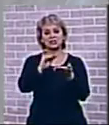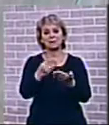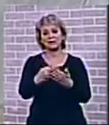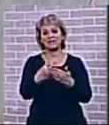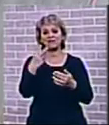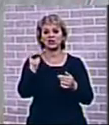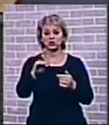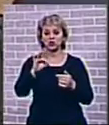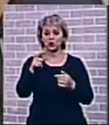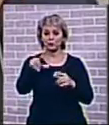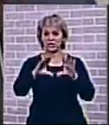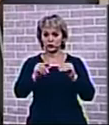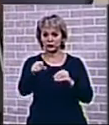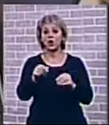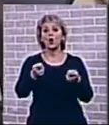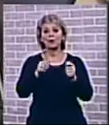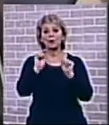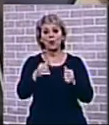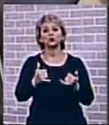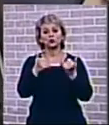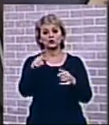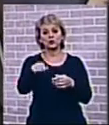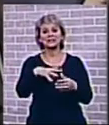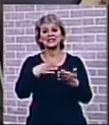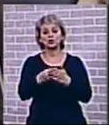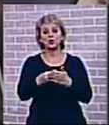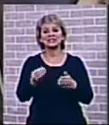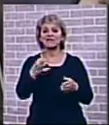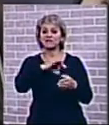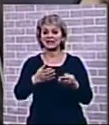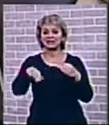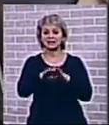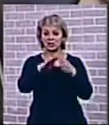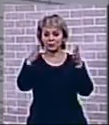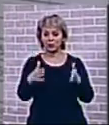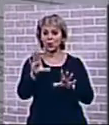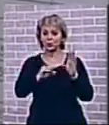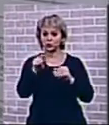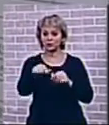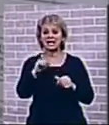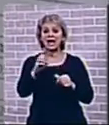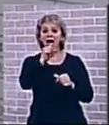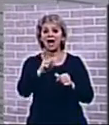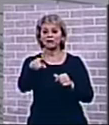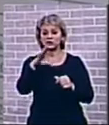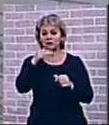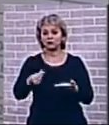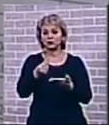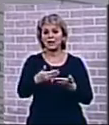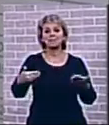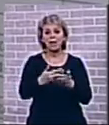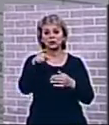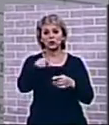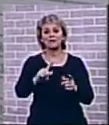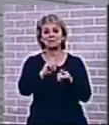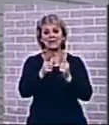около 2000 рублей. Управленцы могут пойти на уступки из-за собственной выгоды от таких приборов учета. Ведь с августа за ОДН платим по-новому,